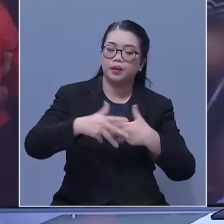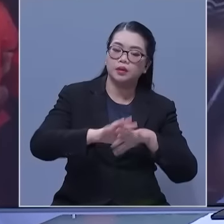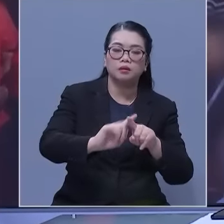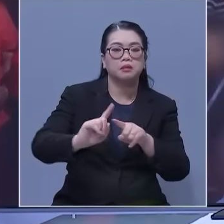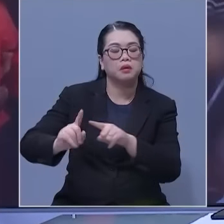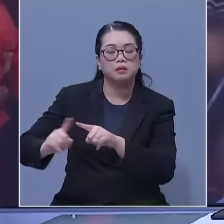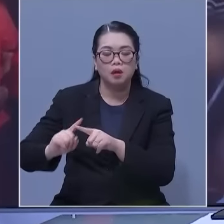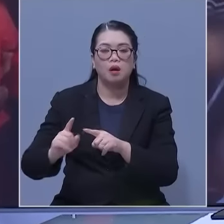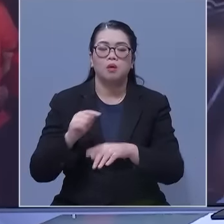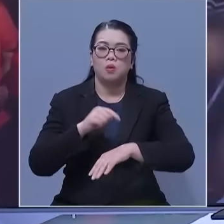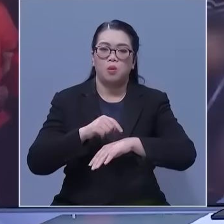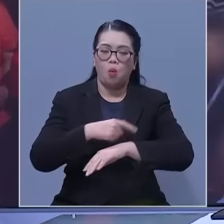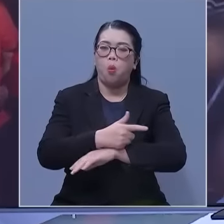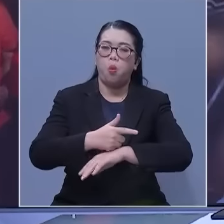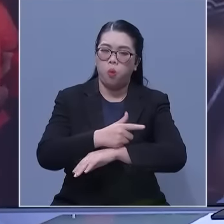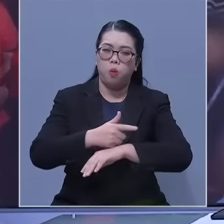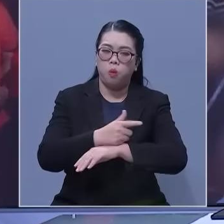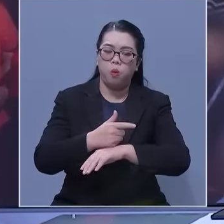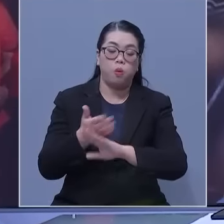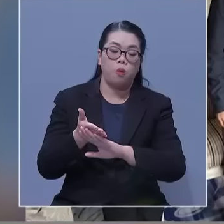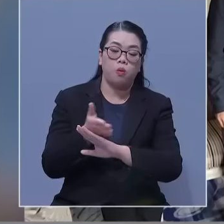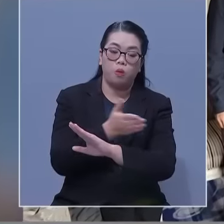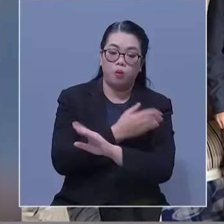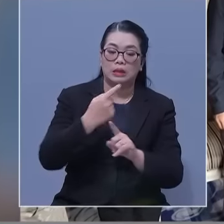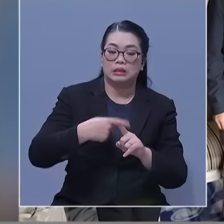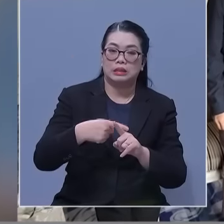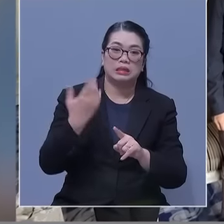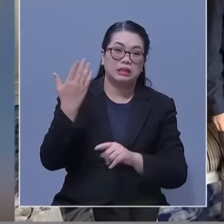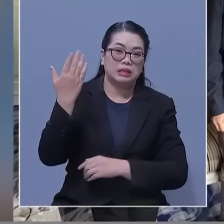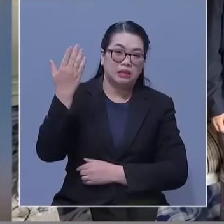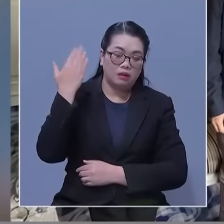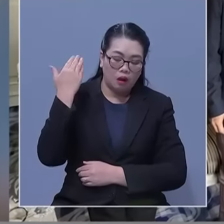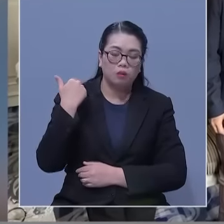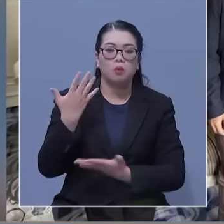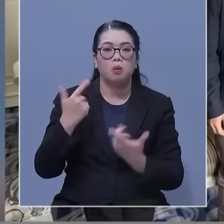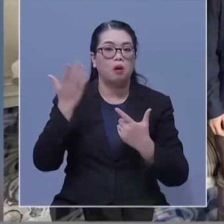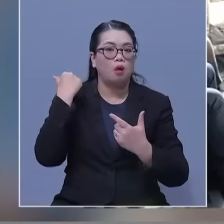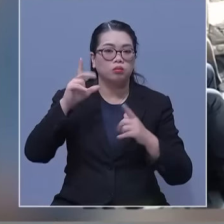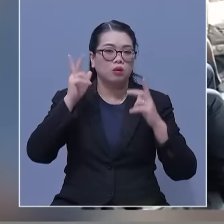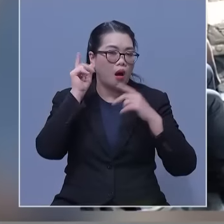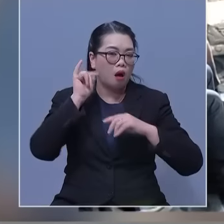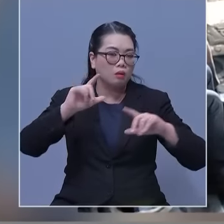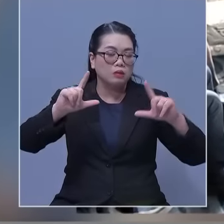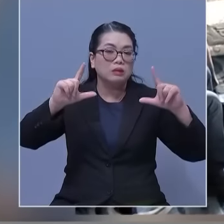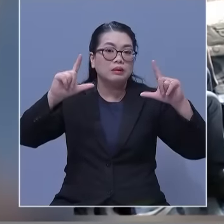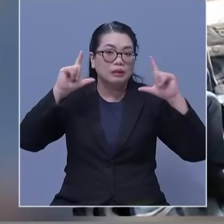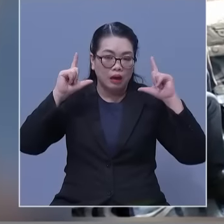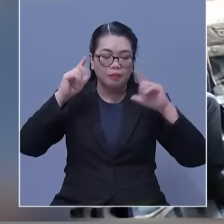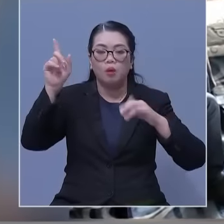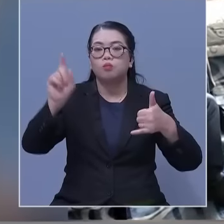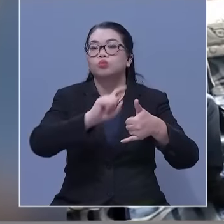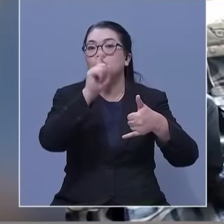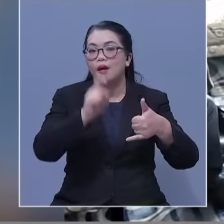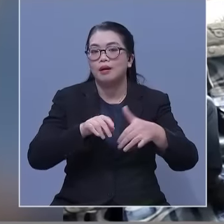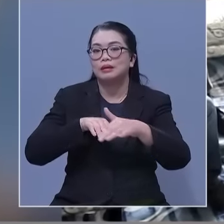ใช่ค่ะต้องบอกว่าเป็นเวลาสักระยะนึงแล้วนะคะก่อนหน้านี้เนี่ยหลายเดือนก่อนเรื่องของเสี่แป้งนานดคือตอนนั้นเป็นข่าวใหญ่เพราะว่าเป็นผู้ต้องหา